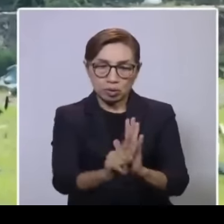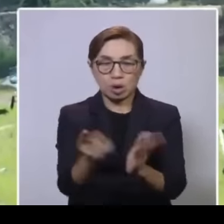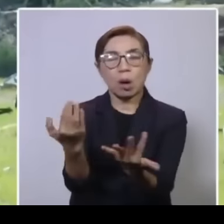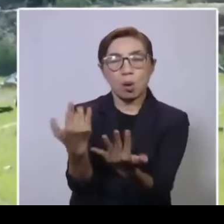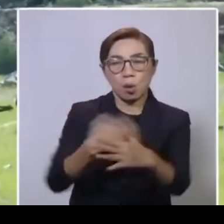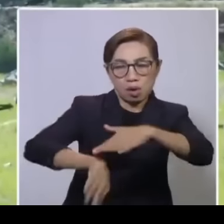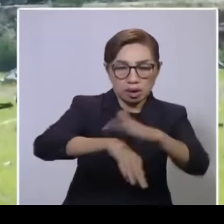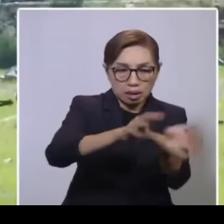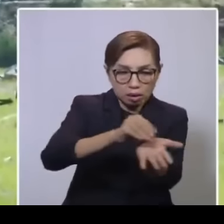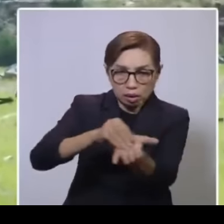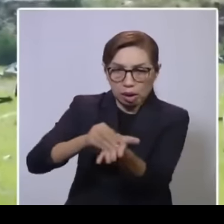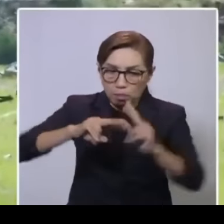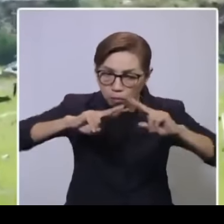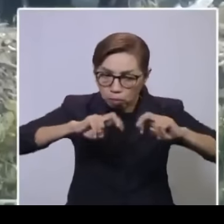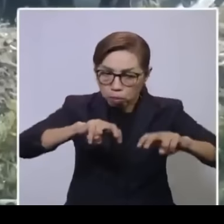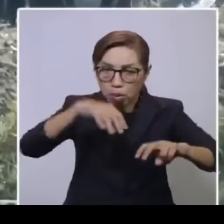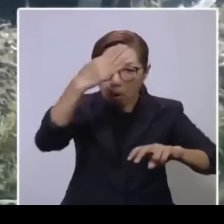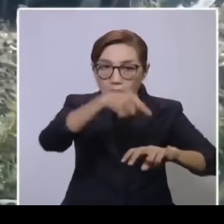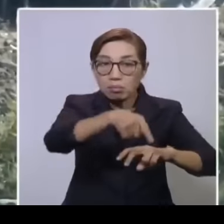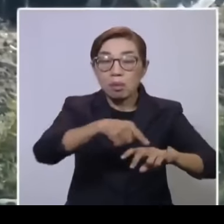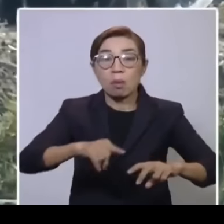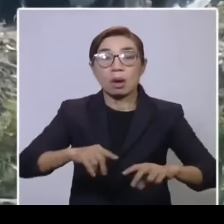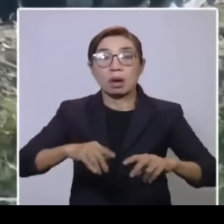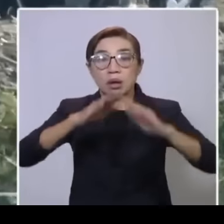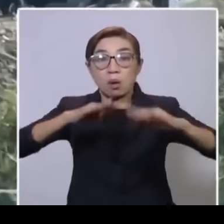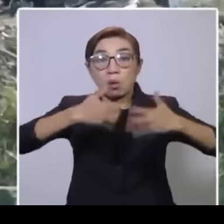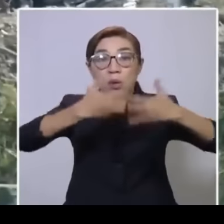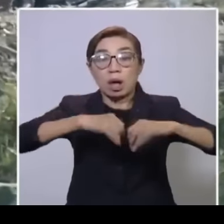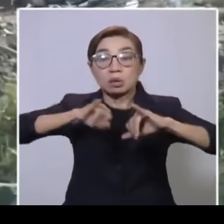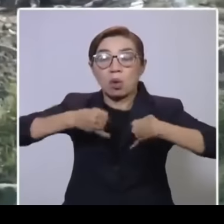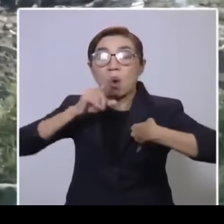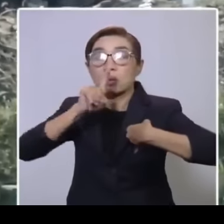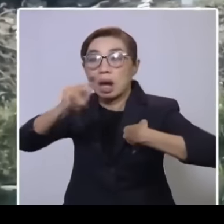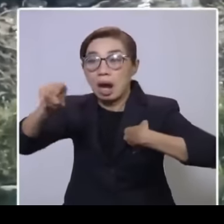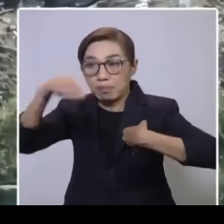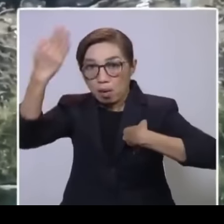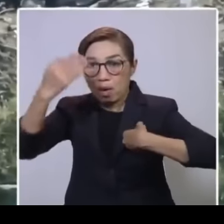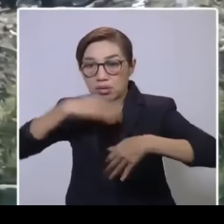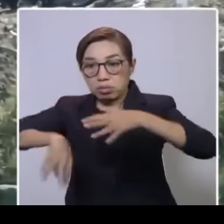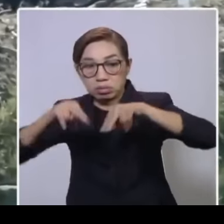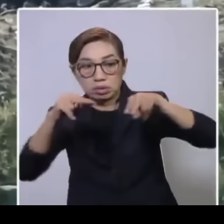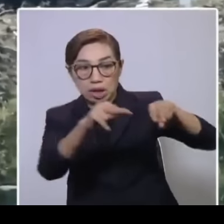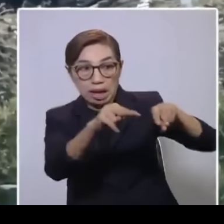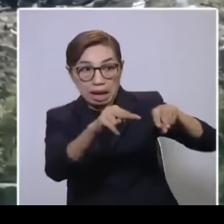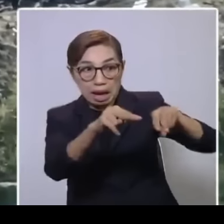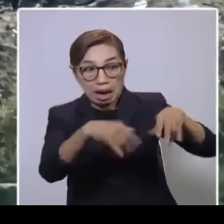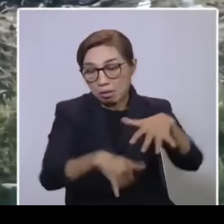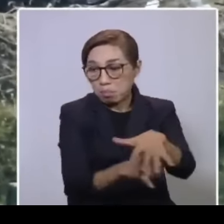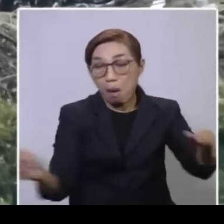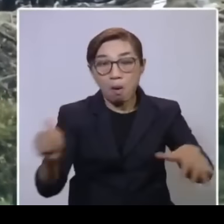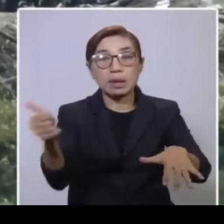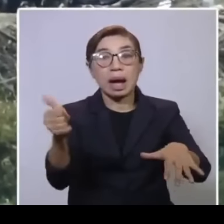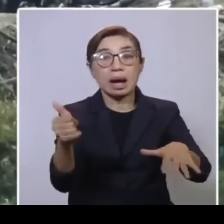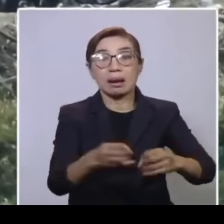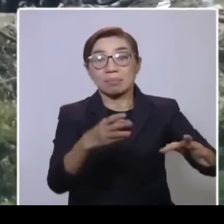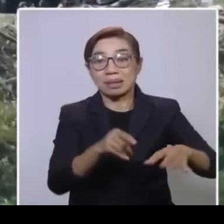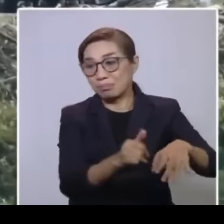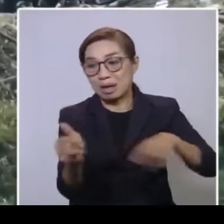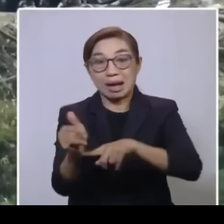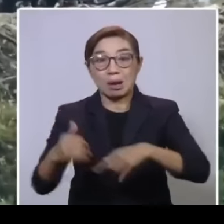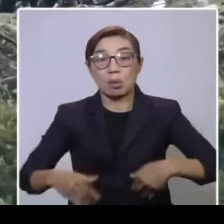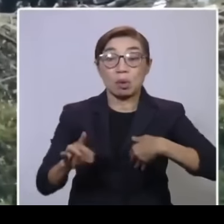เนื่องจากว่าต้องรอสอบปากคำเจ้าของโรงงานแล้วก็พยานที่เห็นเหตุการณ์ที่รอดชีวิตออกมาได้แต่จาก